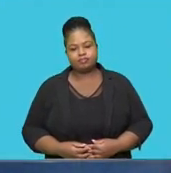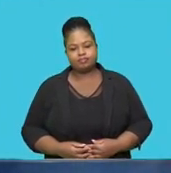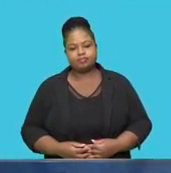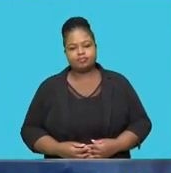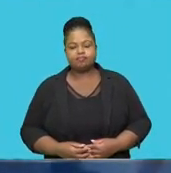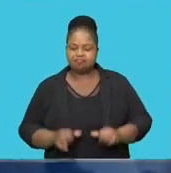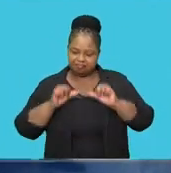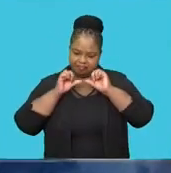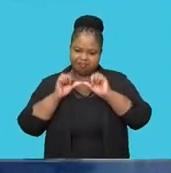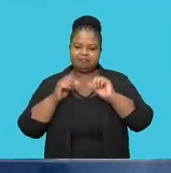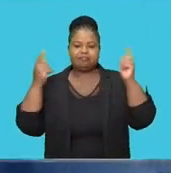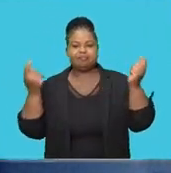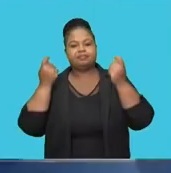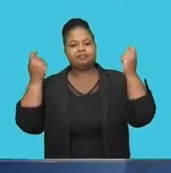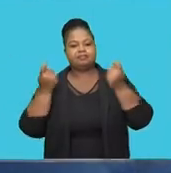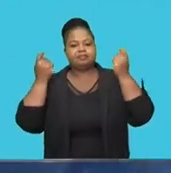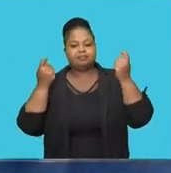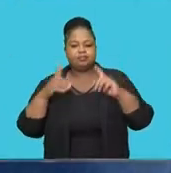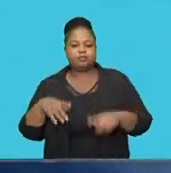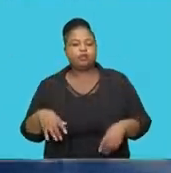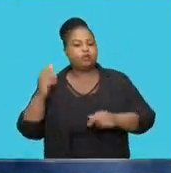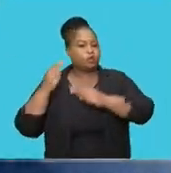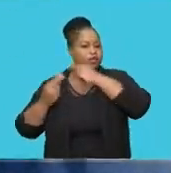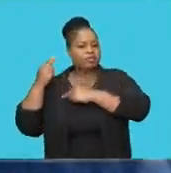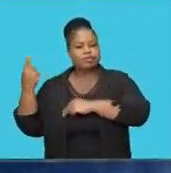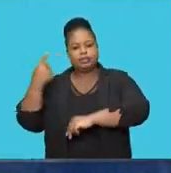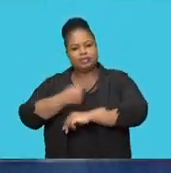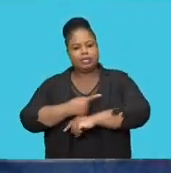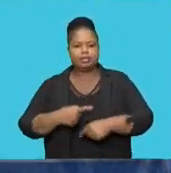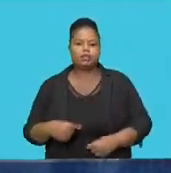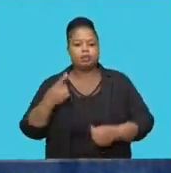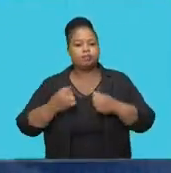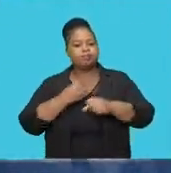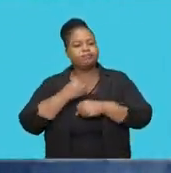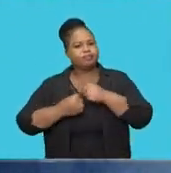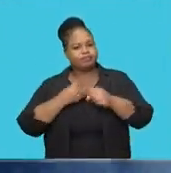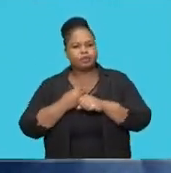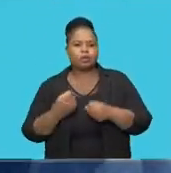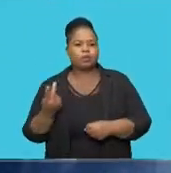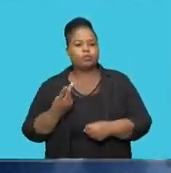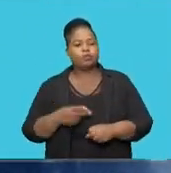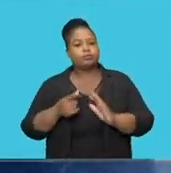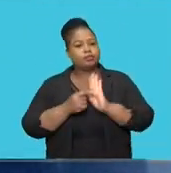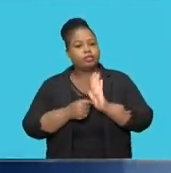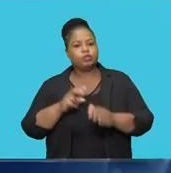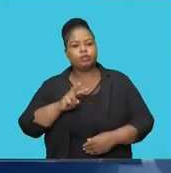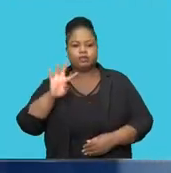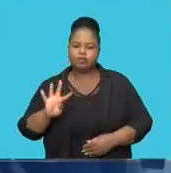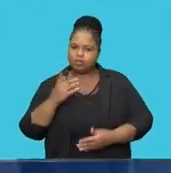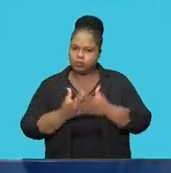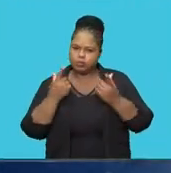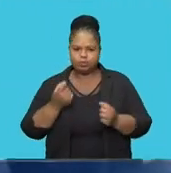Ilokhu iqhubeke njalo imicimbi yokubungaza usuku lamagugu okungusuku olugujwa njalo ngomhlazi ngama-24 kumandulo